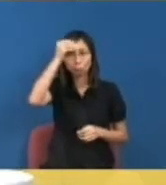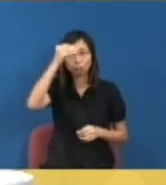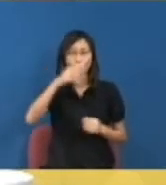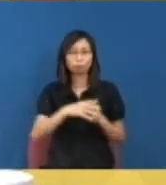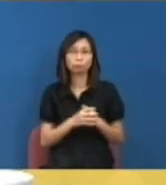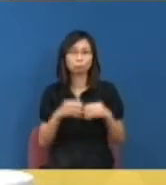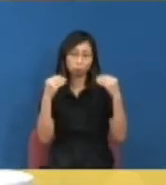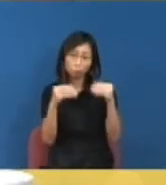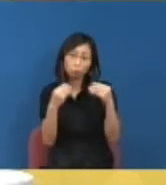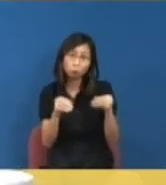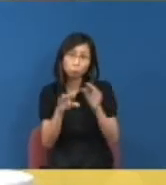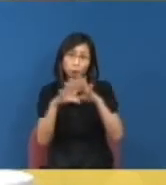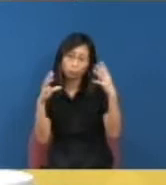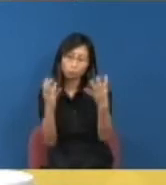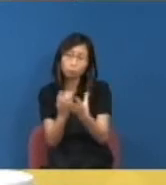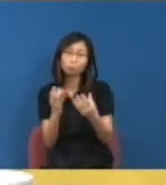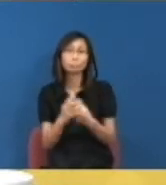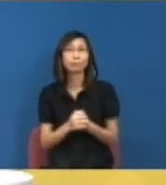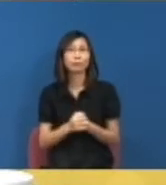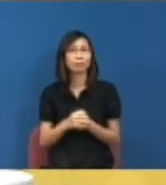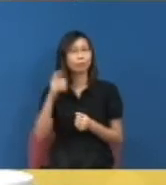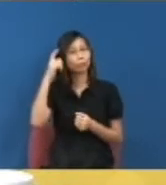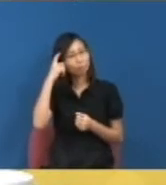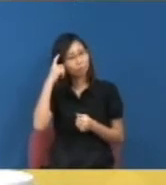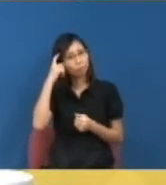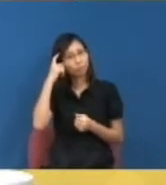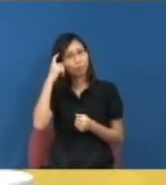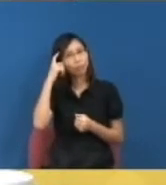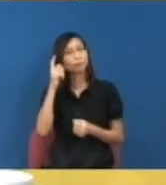是學